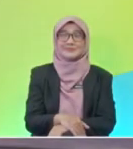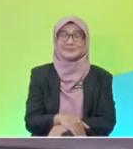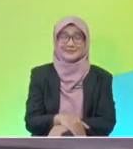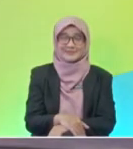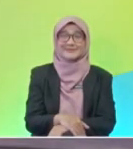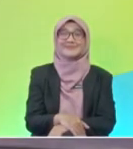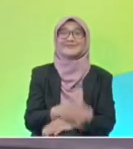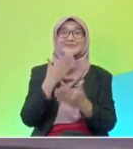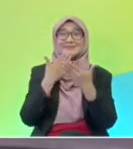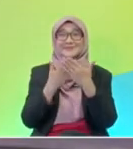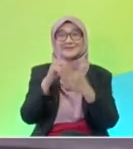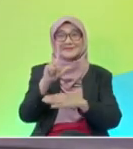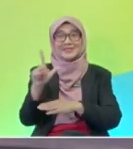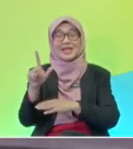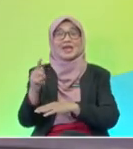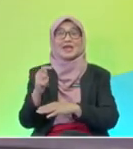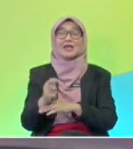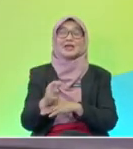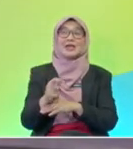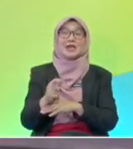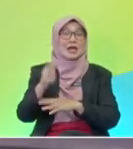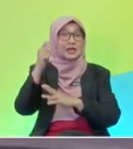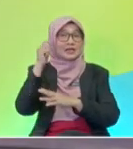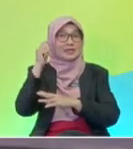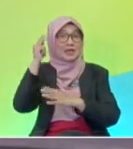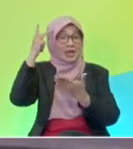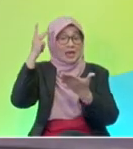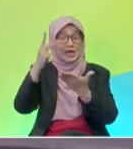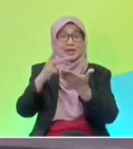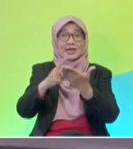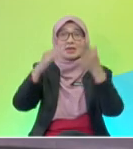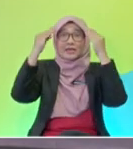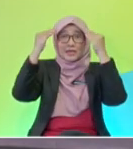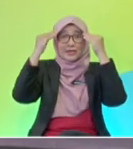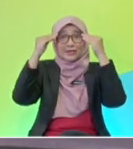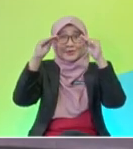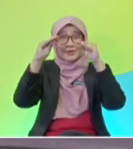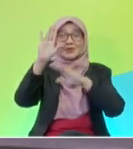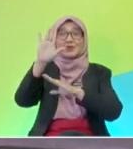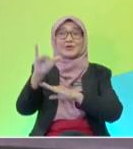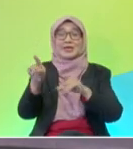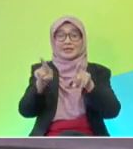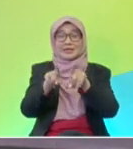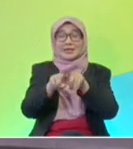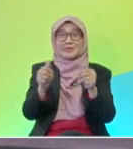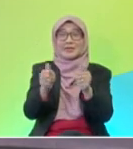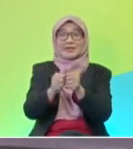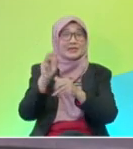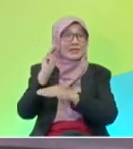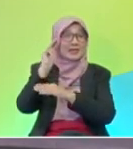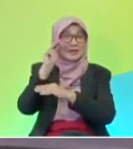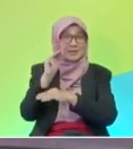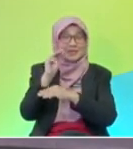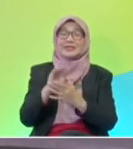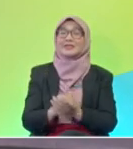Baiklah kawan-kawan itu dia serba ringkas pengenalan ataupun latar belakang guru penyampai yang bersama dengan saya pada hari ini tetapi